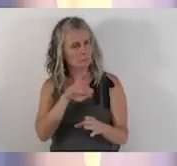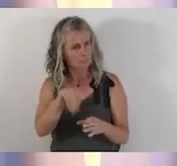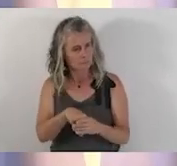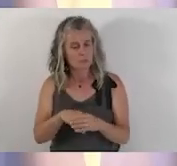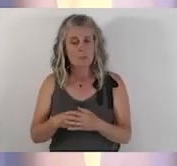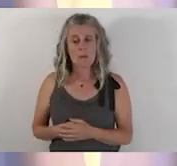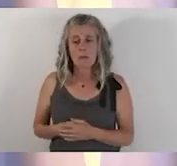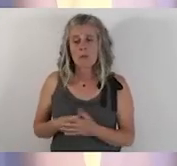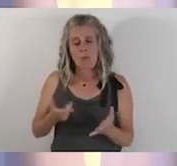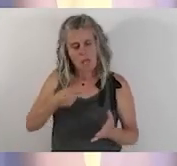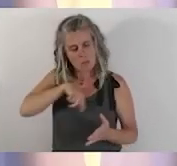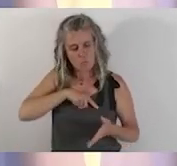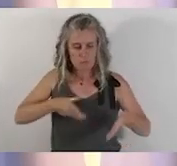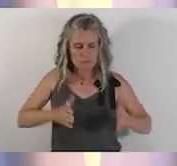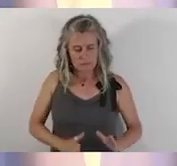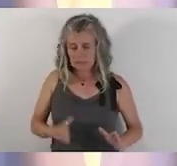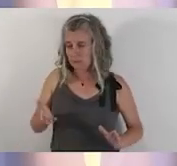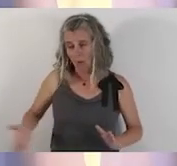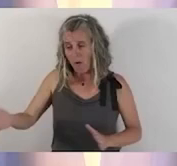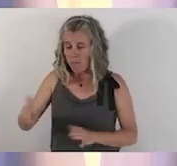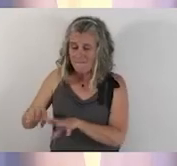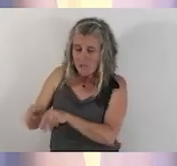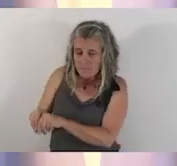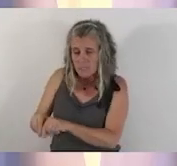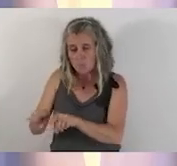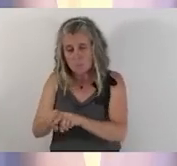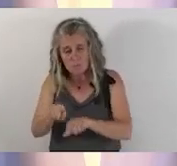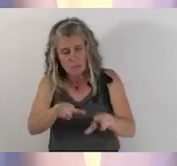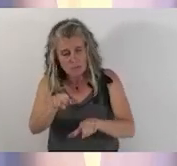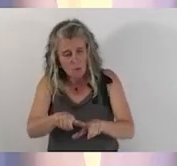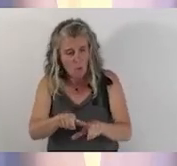acteurs associatifs, les familles et les élus,